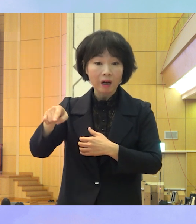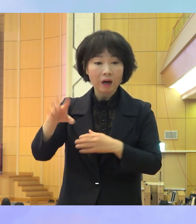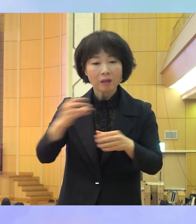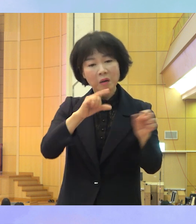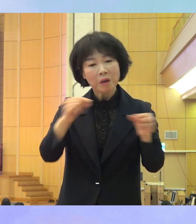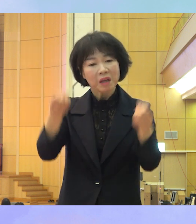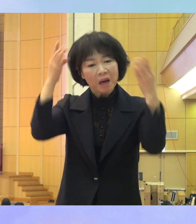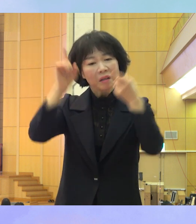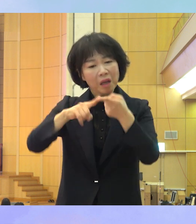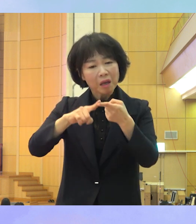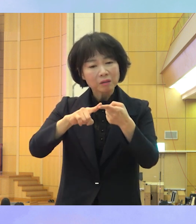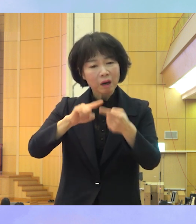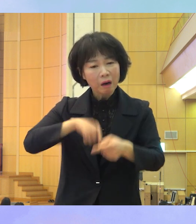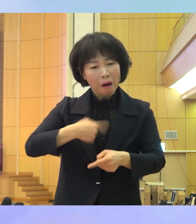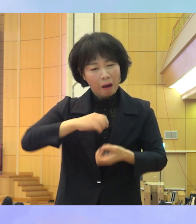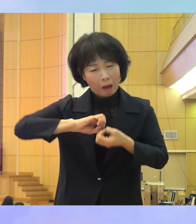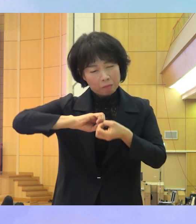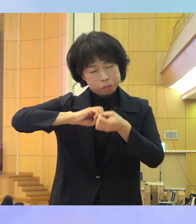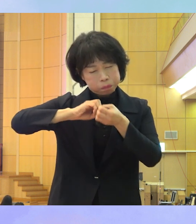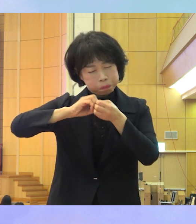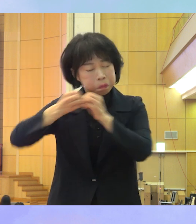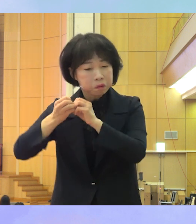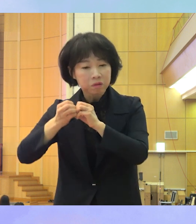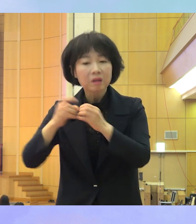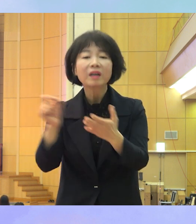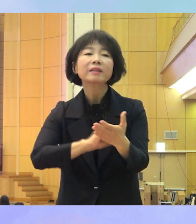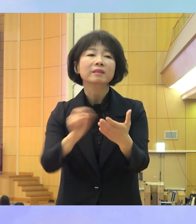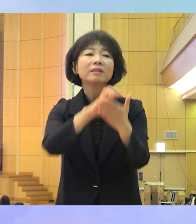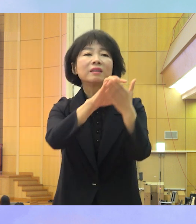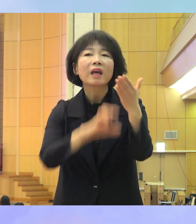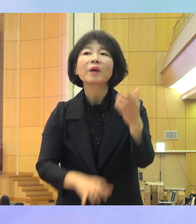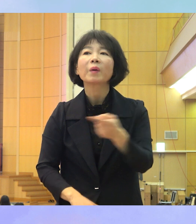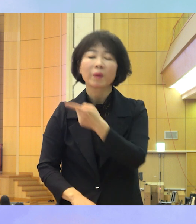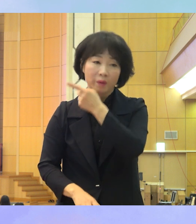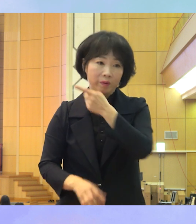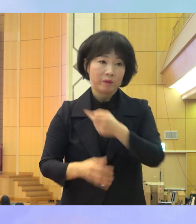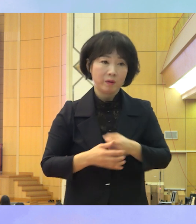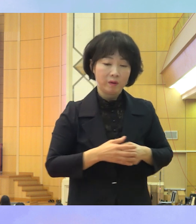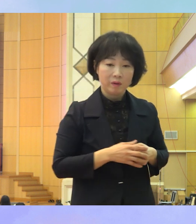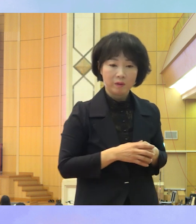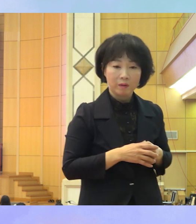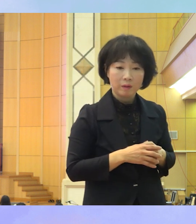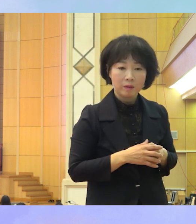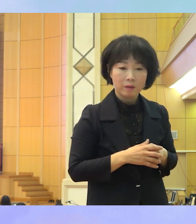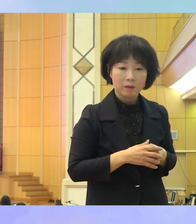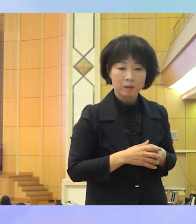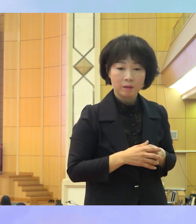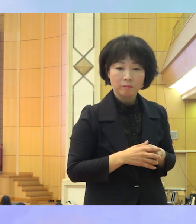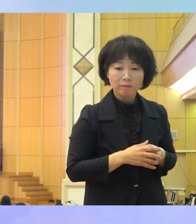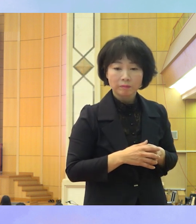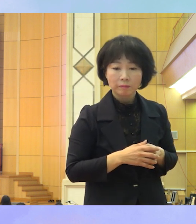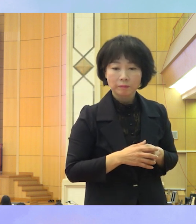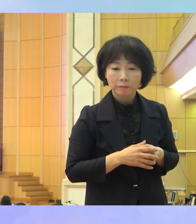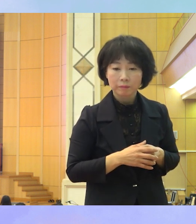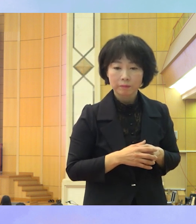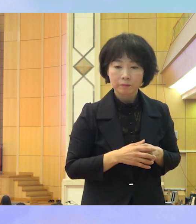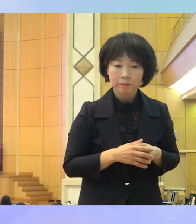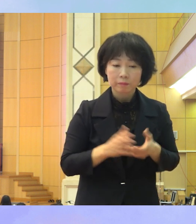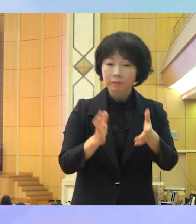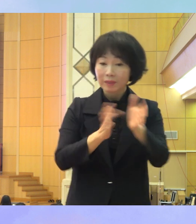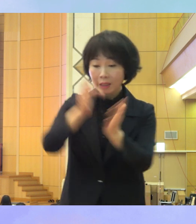오늘 여러분 말씀을 다 들었죠? 성경적으로 성경을 찾아보면서 말씀을 들었으니까